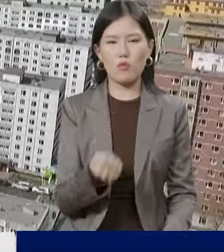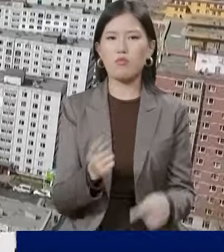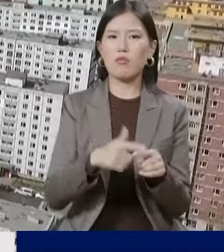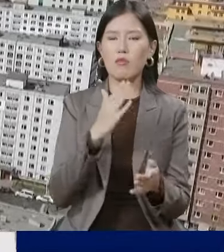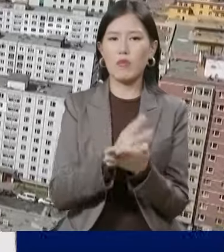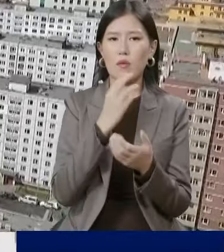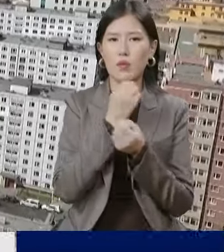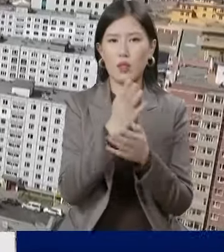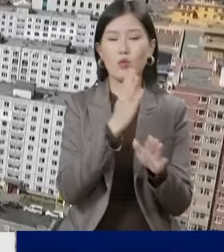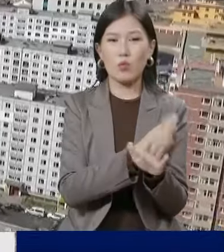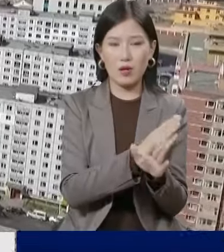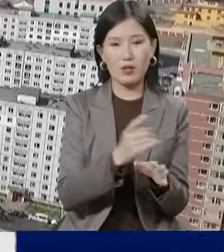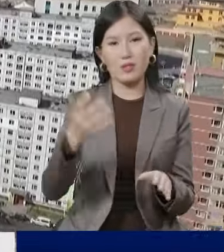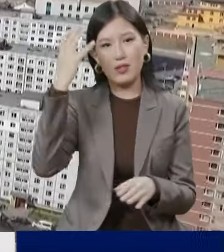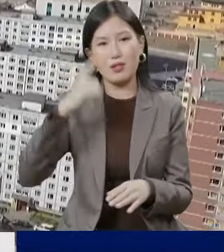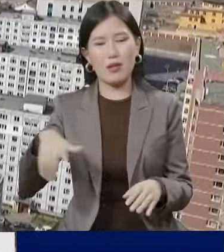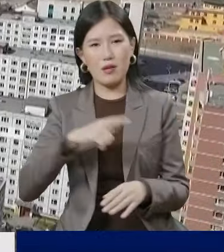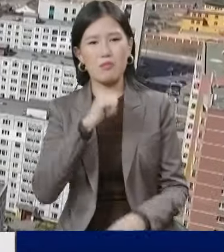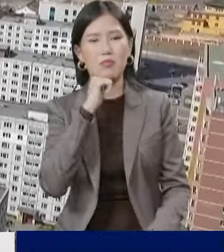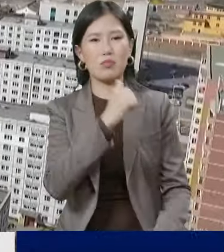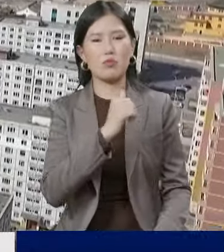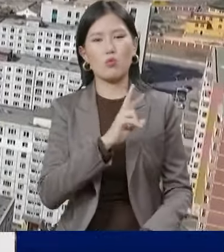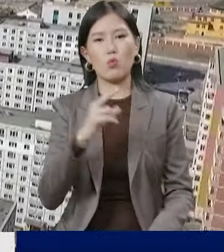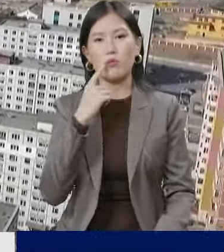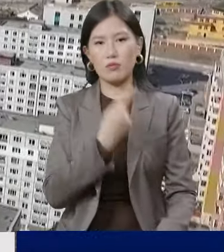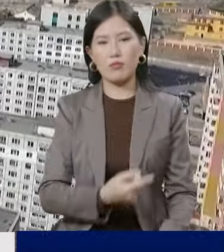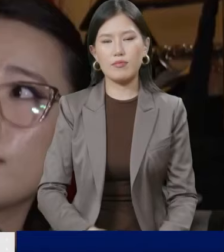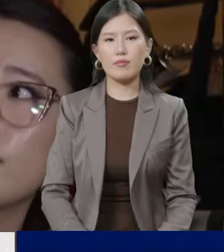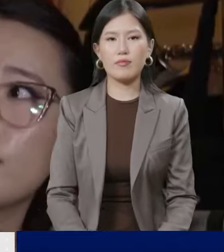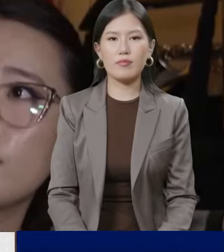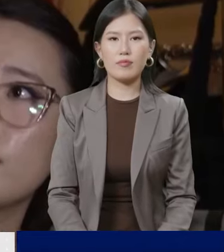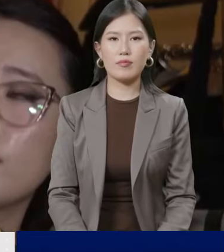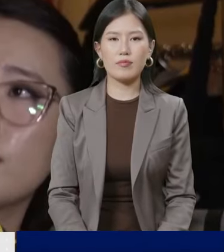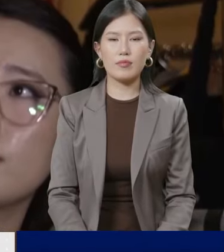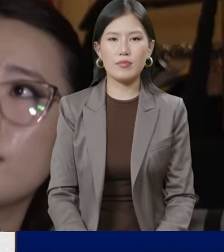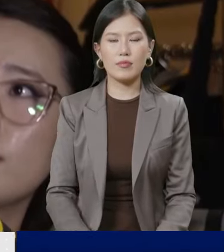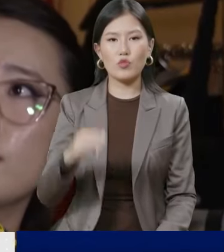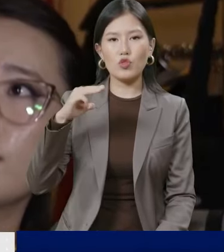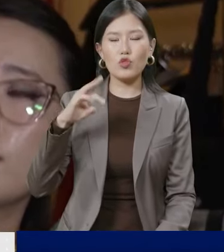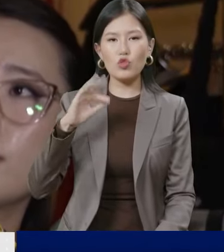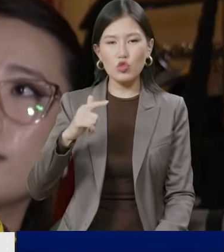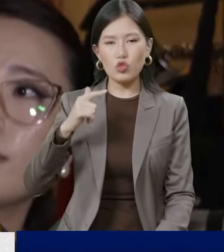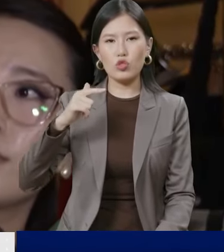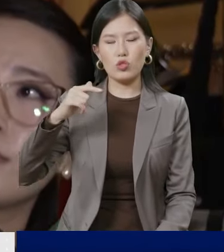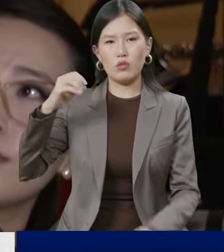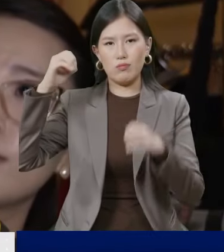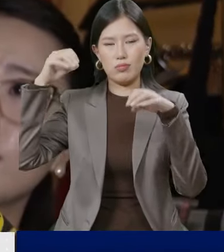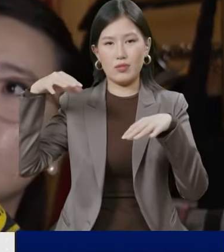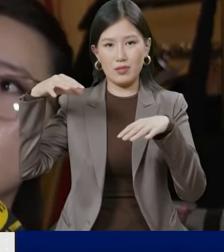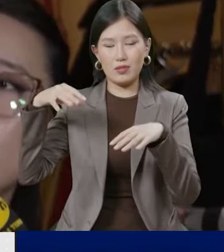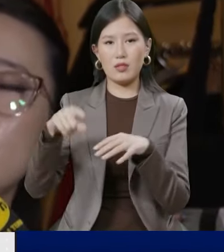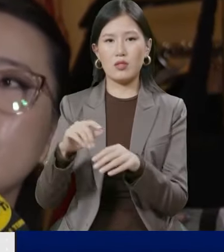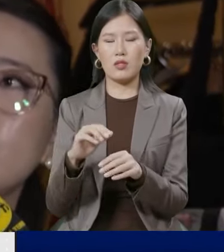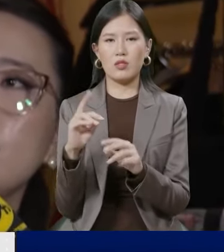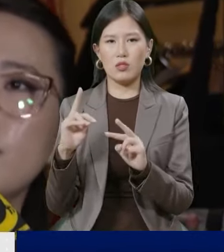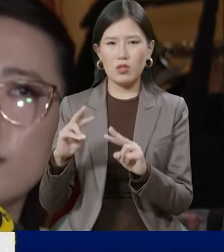мэдгдсэн энэ мэдээллийг харин засгийн газар үгүйсгэж байна. Эрчим хүчний салбарыг шинчлэх үндэсний хороо ажиллаа хийж